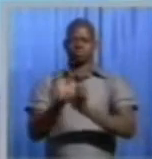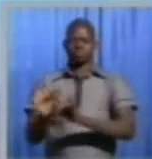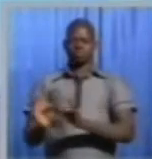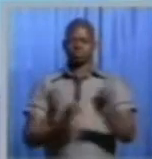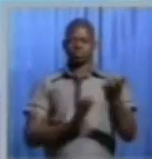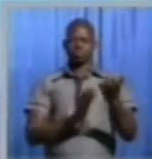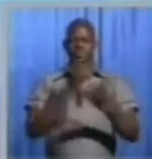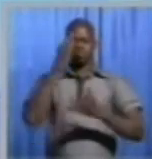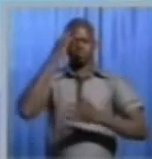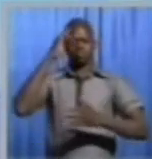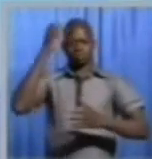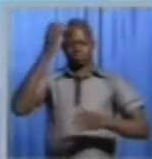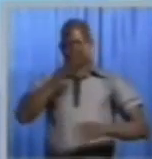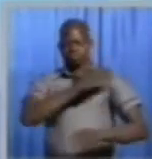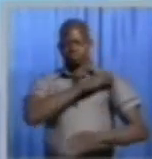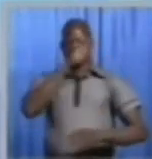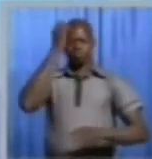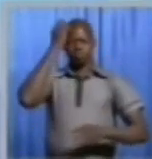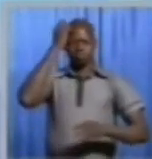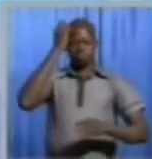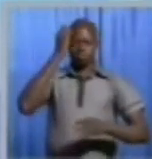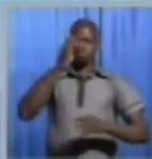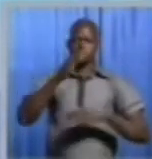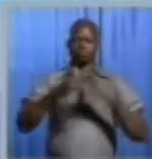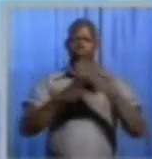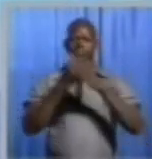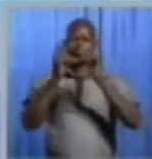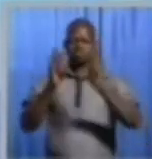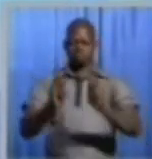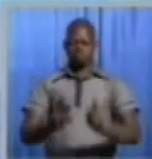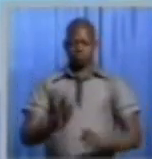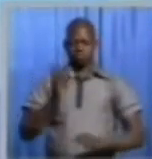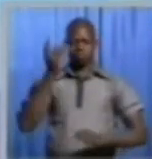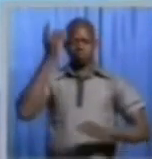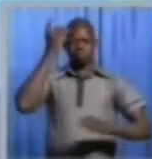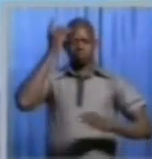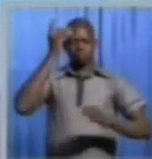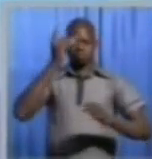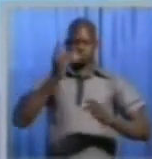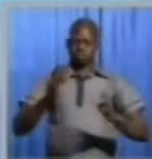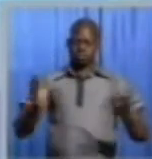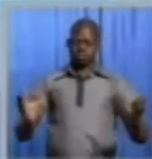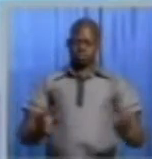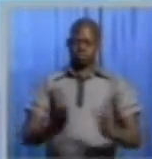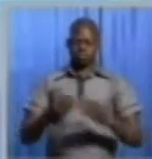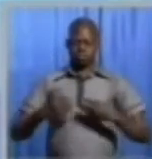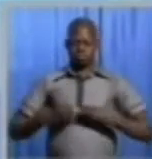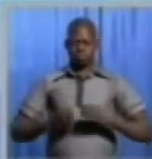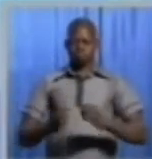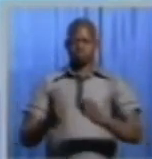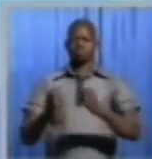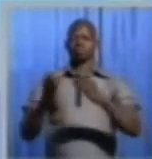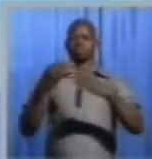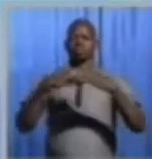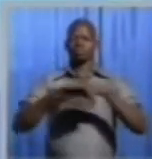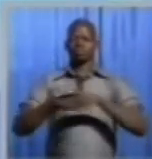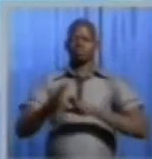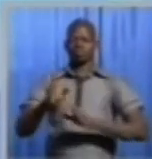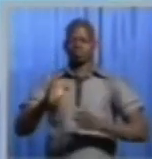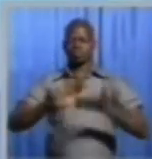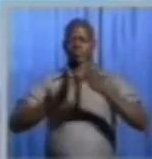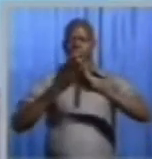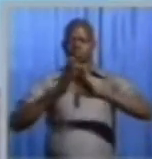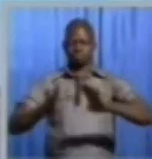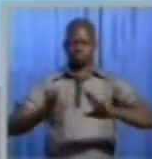l'endroit du chef de l'État et de tous les Burkinabés, les diplomates ont loué les efforts du Burkina dans la consolidation et la paix de la